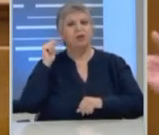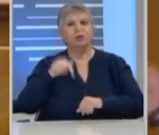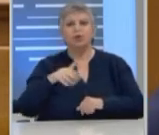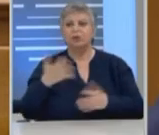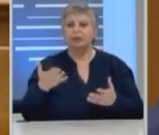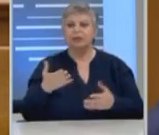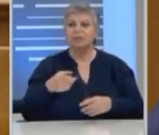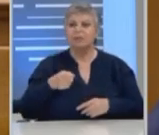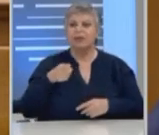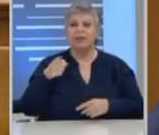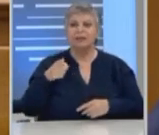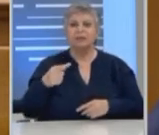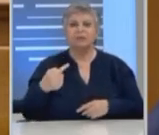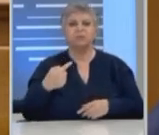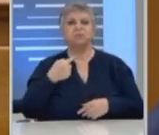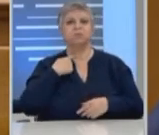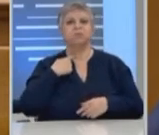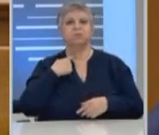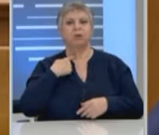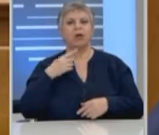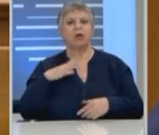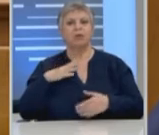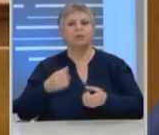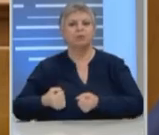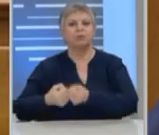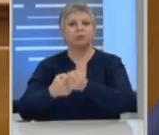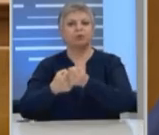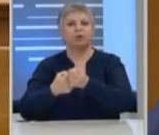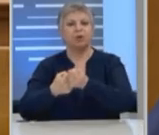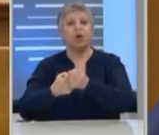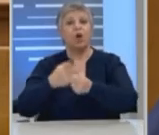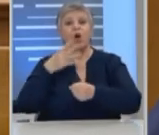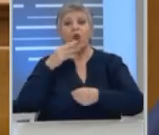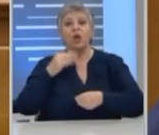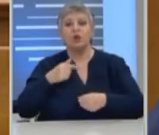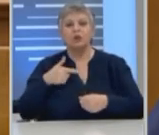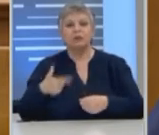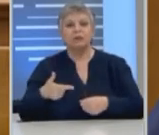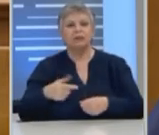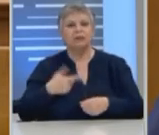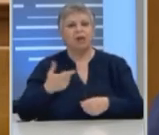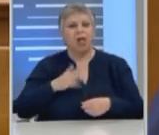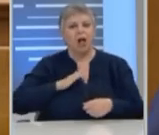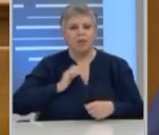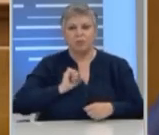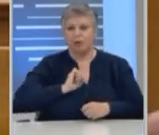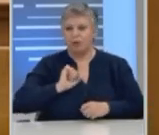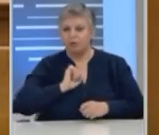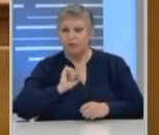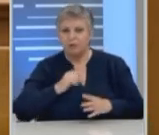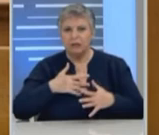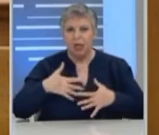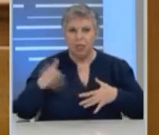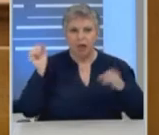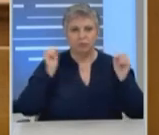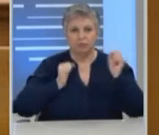τον μοναδικό σας σύμμαχο όλα αυτά τα χρόνια. Τον φόβο και την καταστροφολογία. Γιατί μόνο σε αυτά